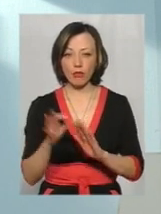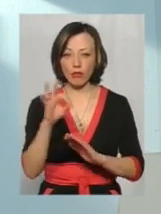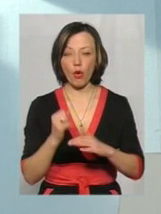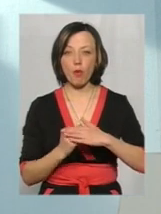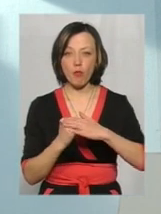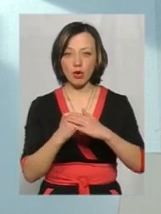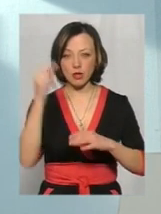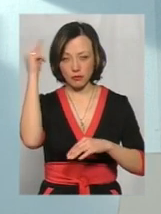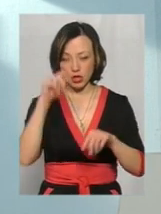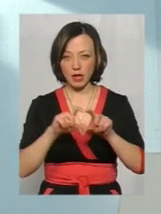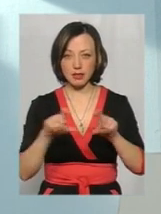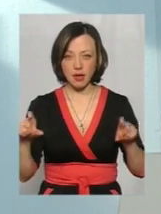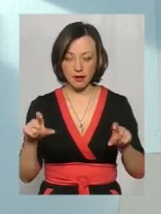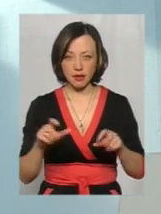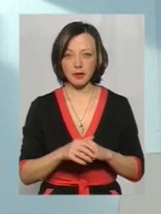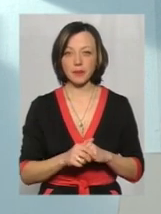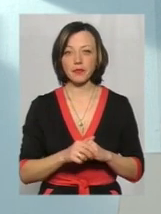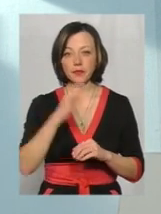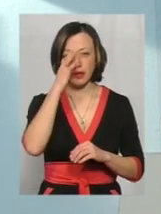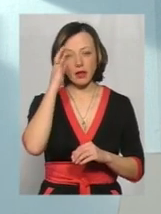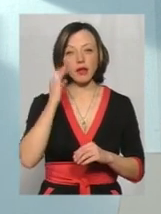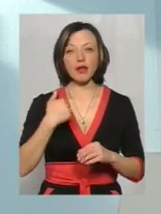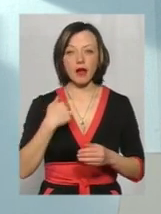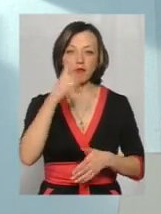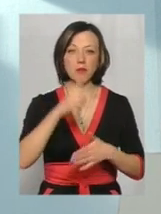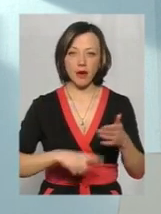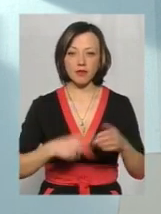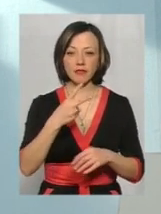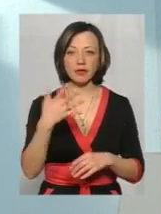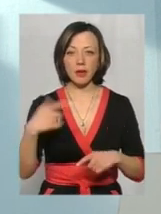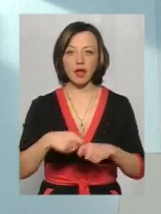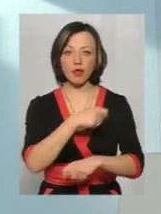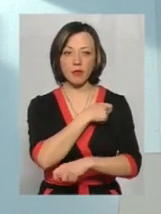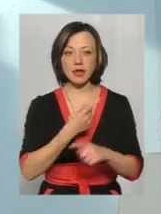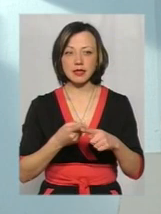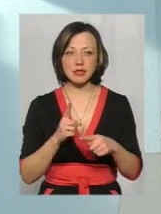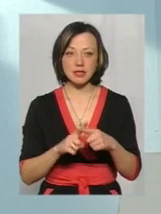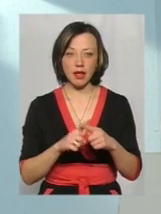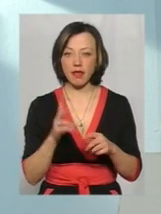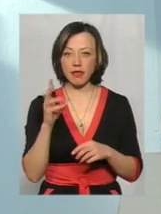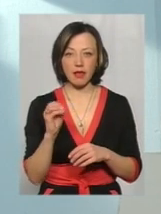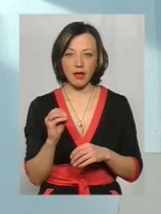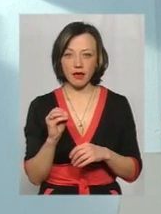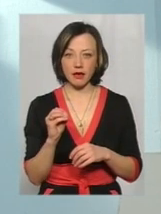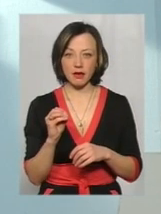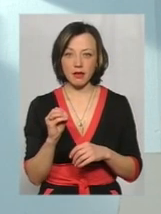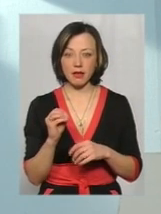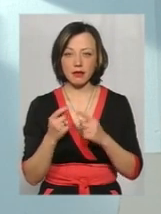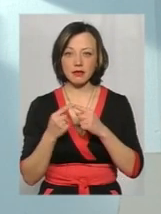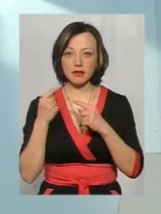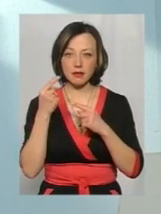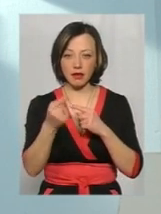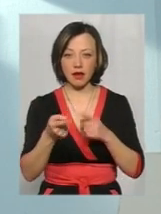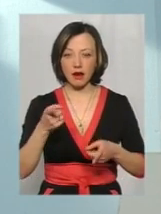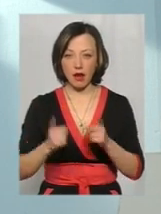опорний навчальний заклад. Впевнений, що 25 кілометрів – це не є та відстань, яка